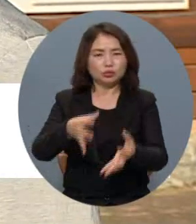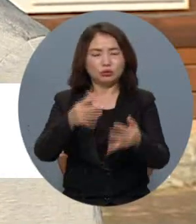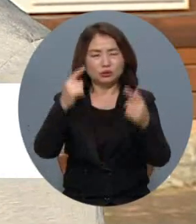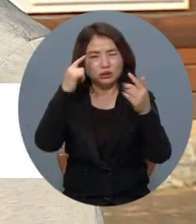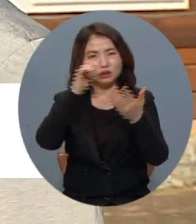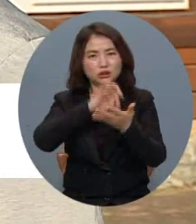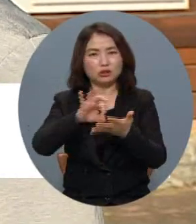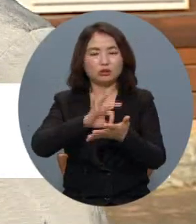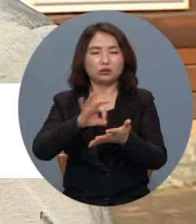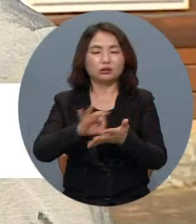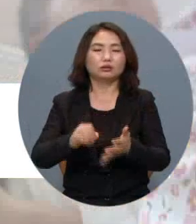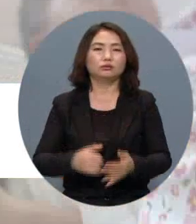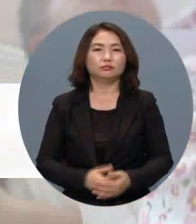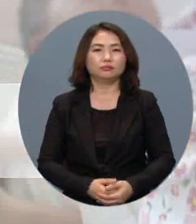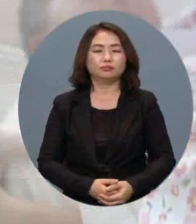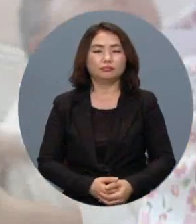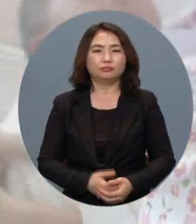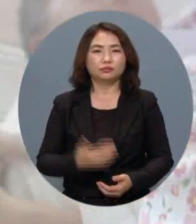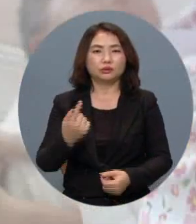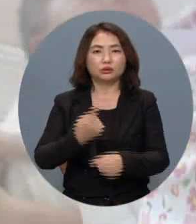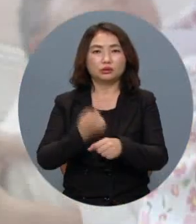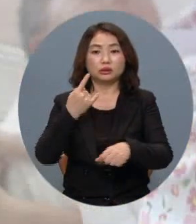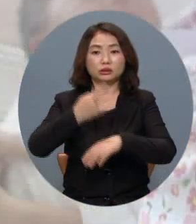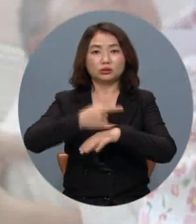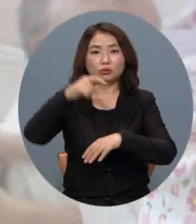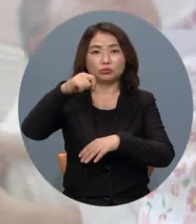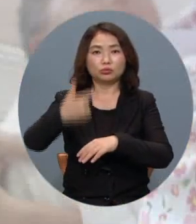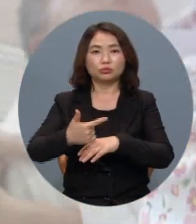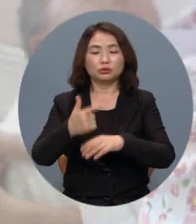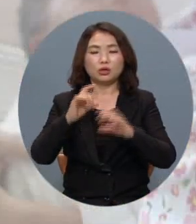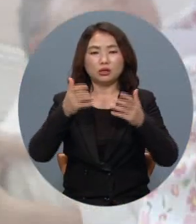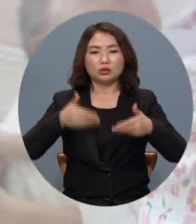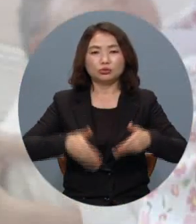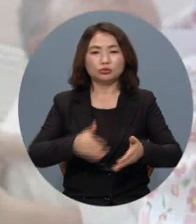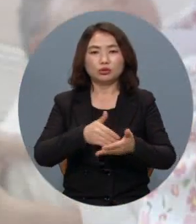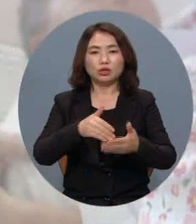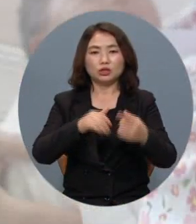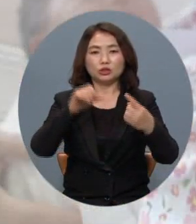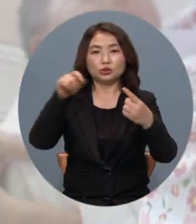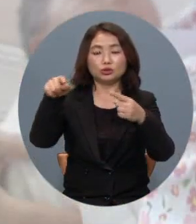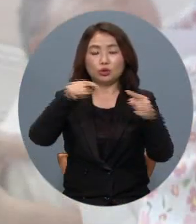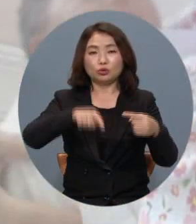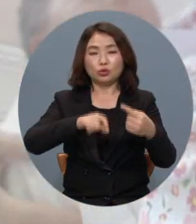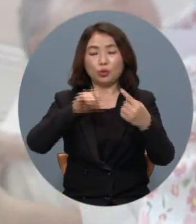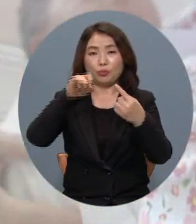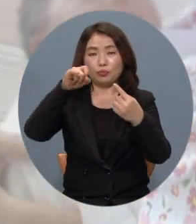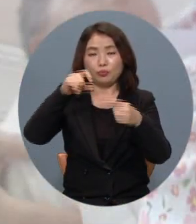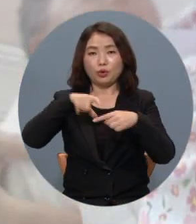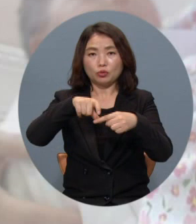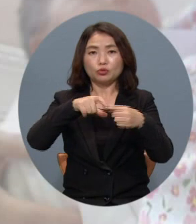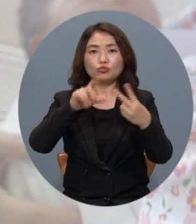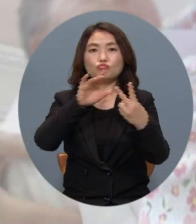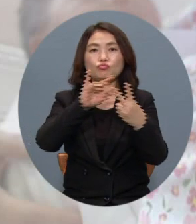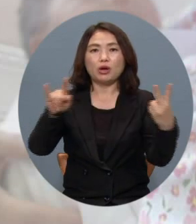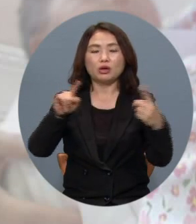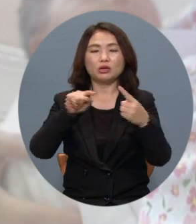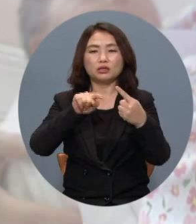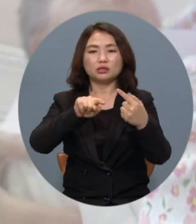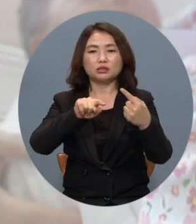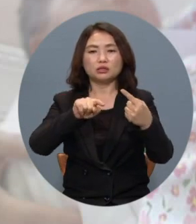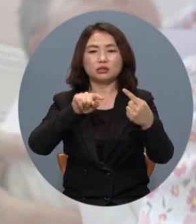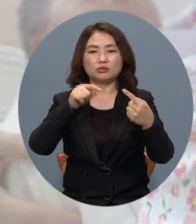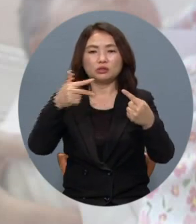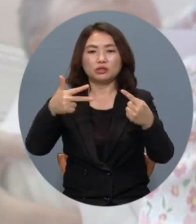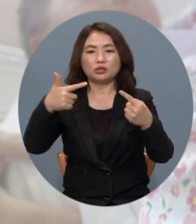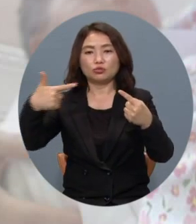분야를 하였습니다 지난해 의성군 에 합계 출산율은 전국 평균의 2배에 달하는 1.76 으로